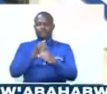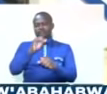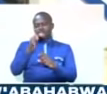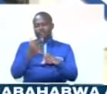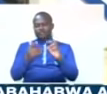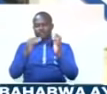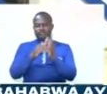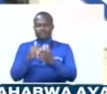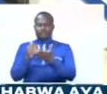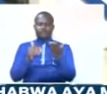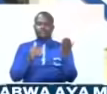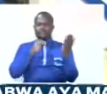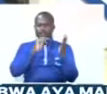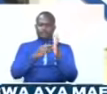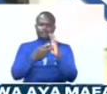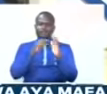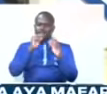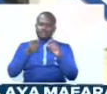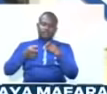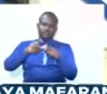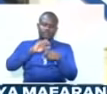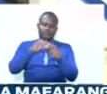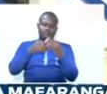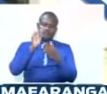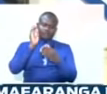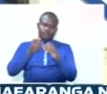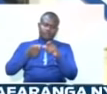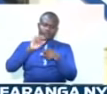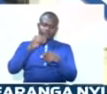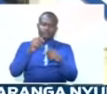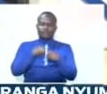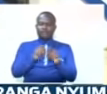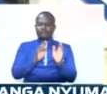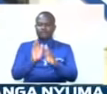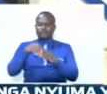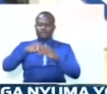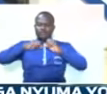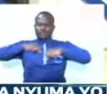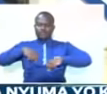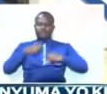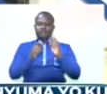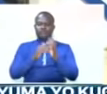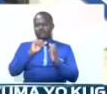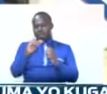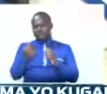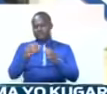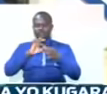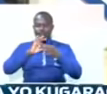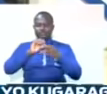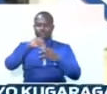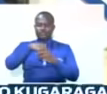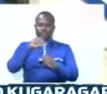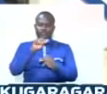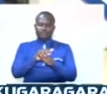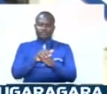ariko bitavuze ko atakongerwa yazongererwa niko biteganyije mu masezerano. Ikindi dufatanyamo cyane cyane